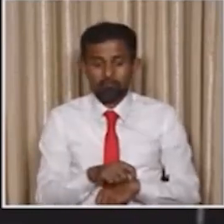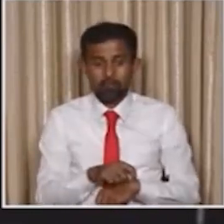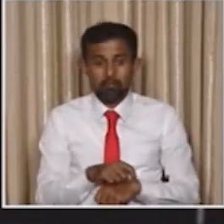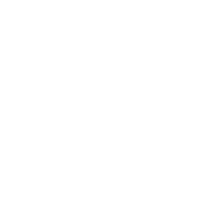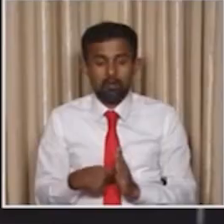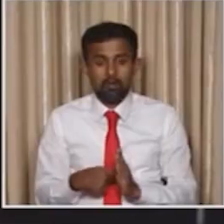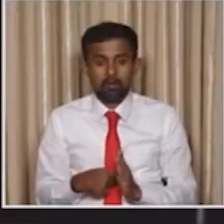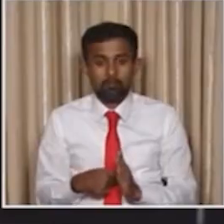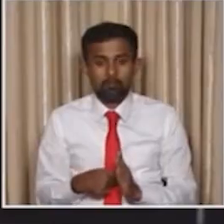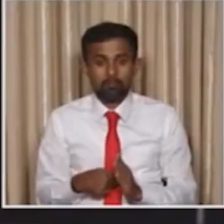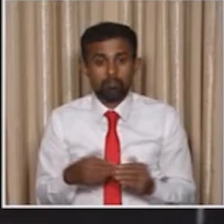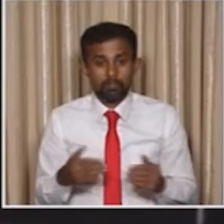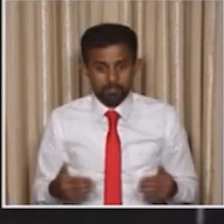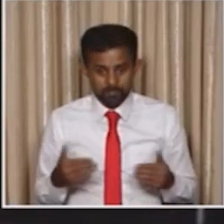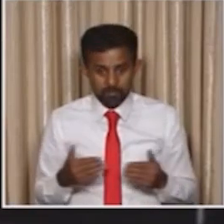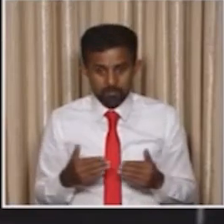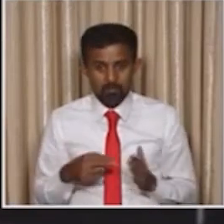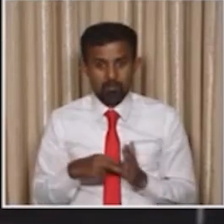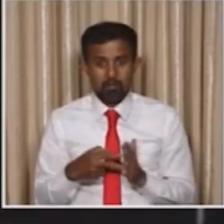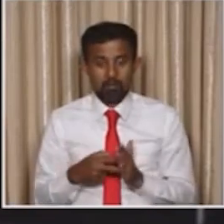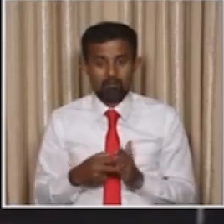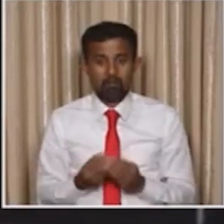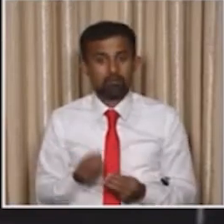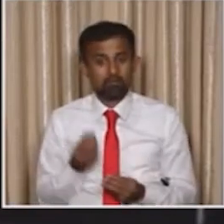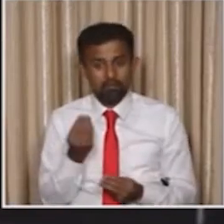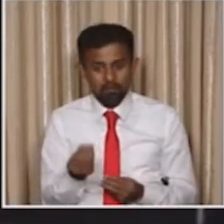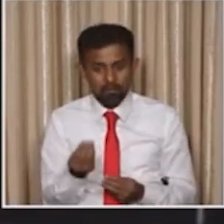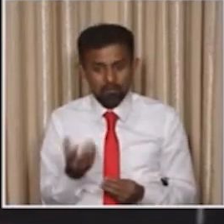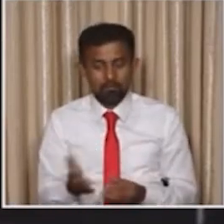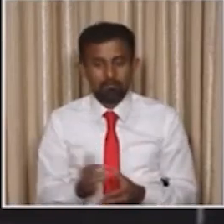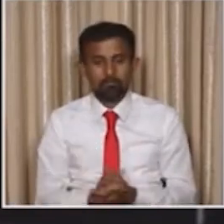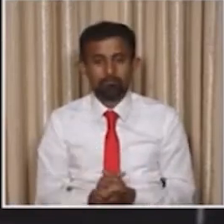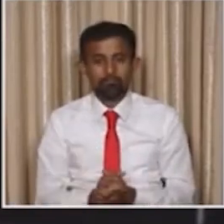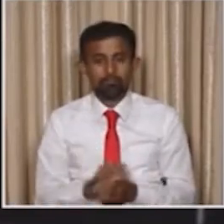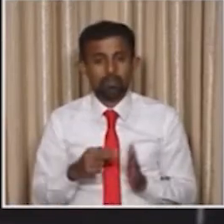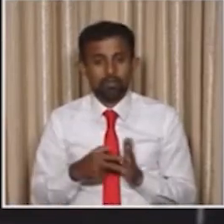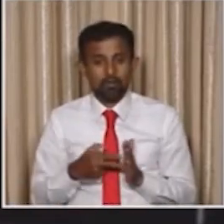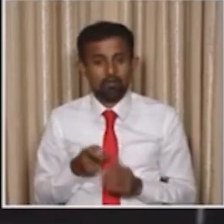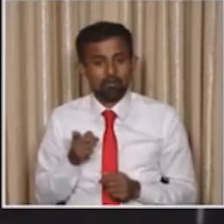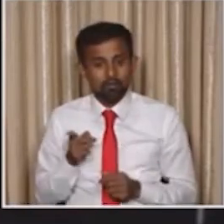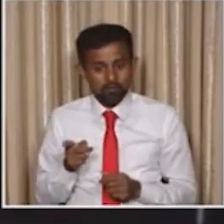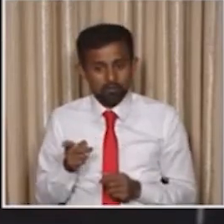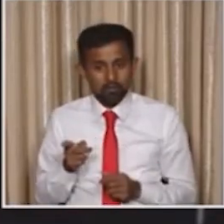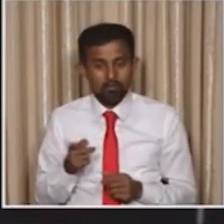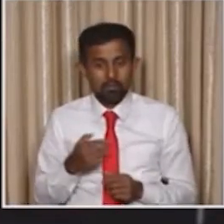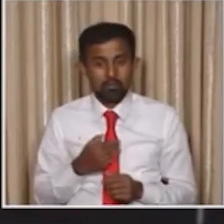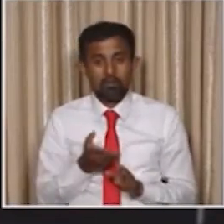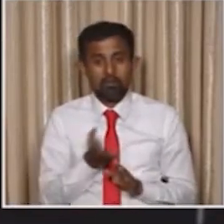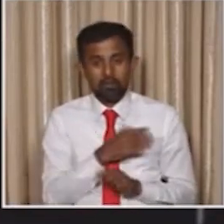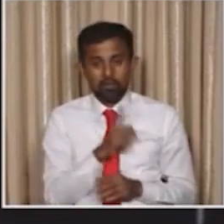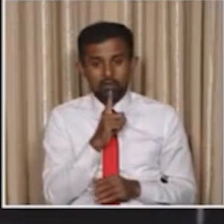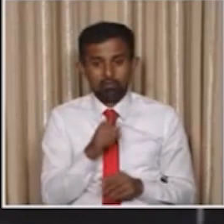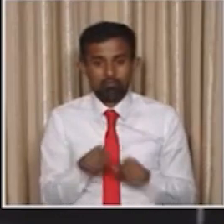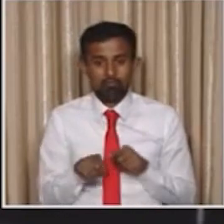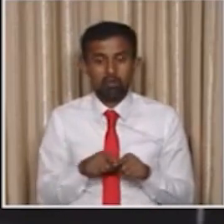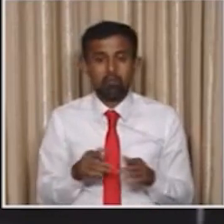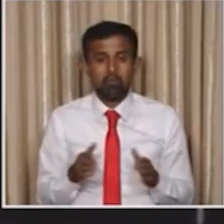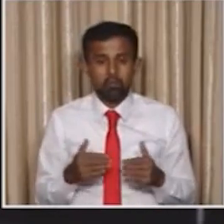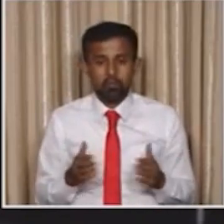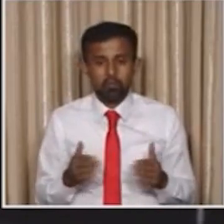මේ රට අද මේ අයවැයක් ඉදිරිපත් කළ තිබෙන්නේ. ඒ අයවැයටත් අපි කලින් මතක් කරා වගේ